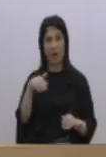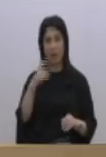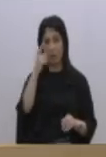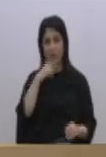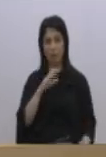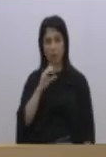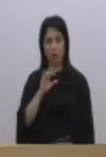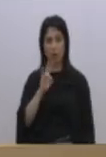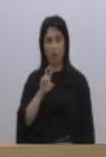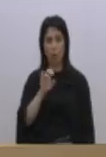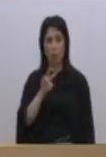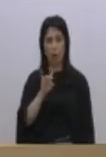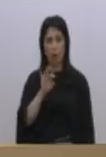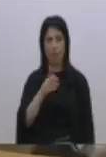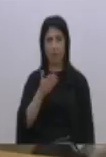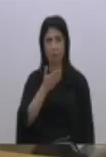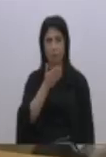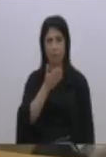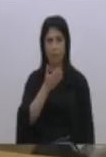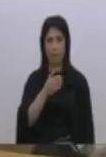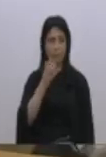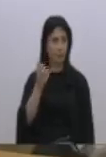ბატონი სონღულაშვილი რომელი